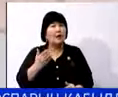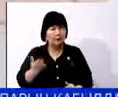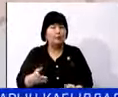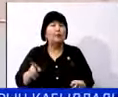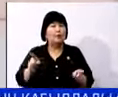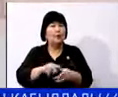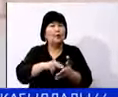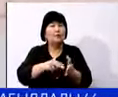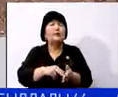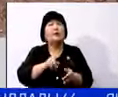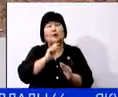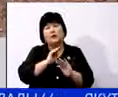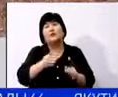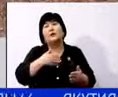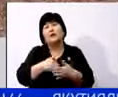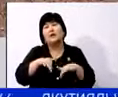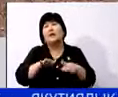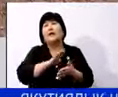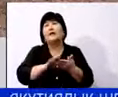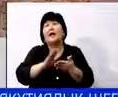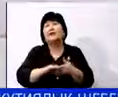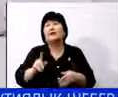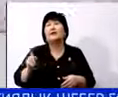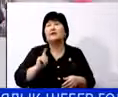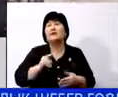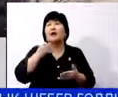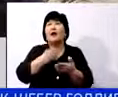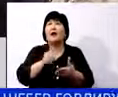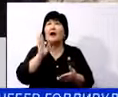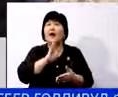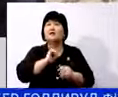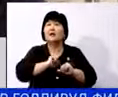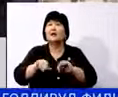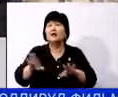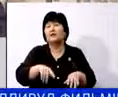межелі міндетін үнсіз атқара бермек. Тазалық сақшысы атанған Аслананың қажырлы